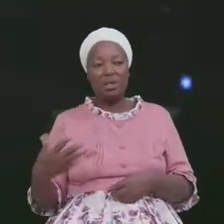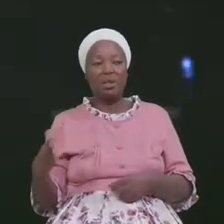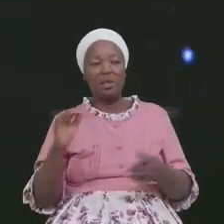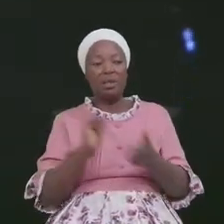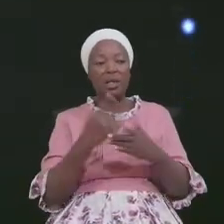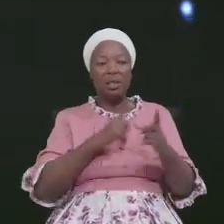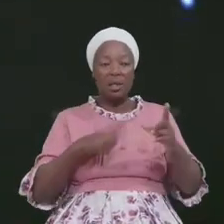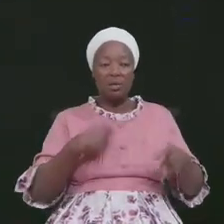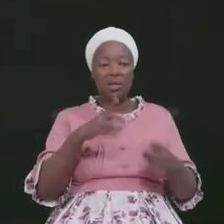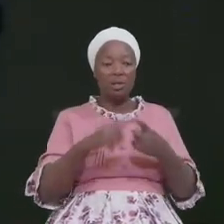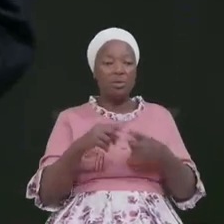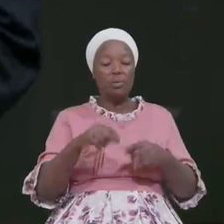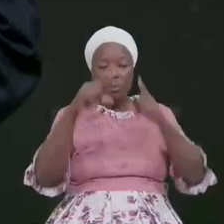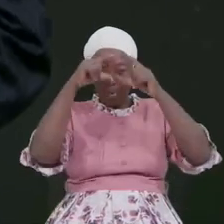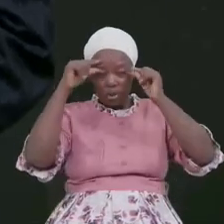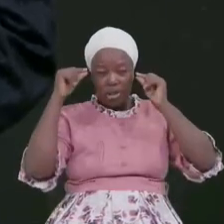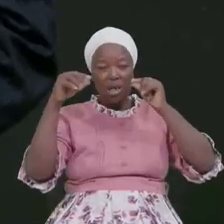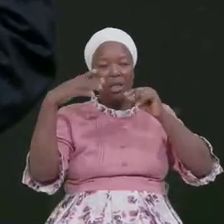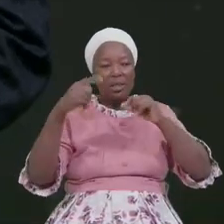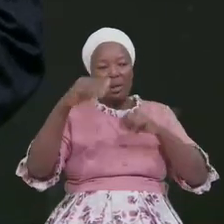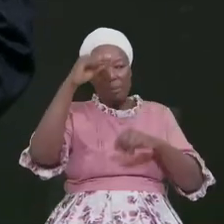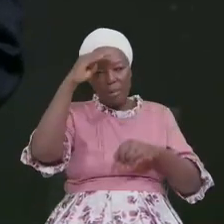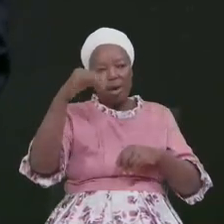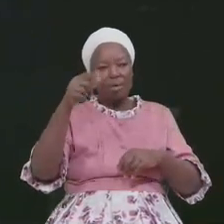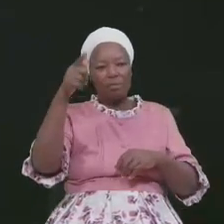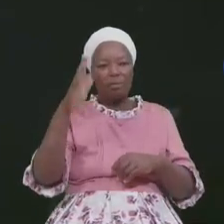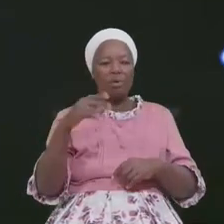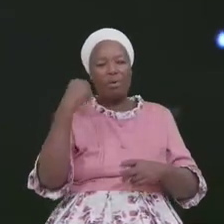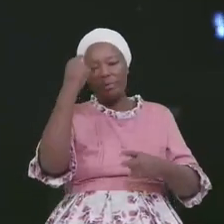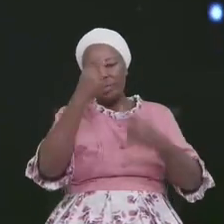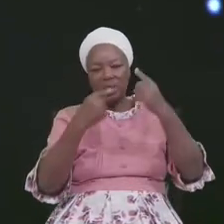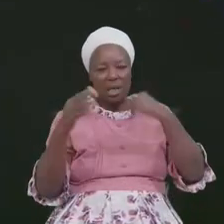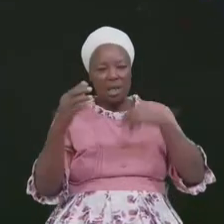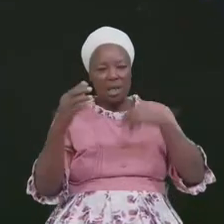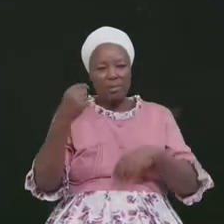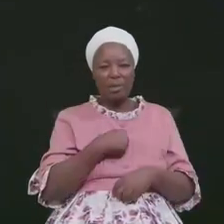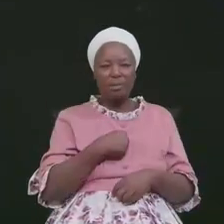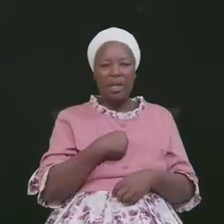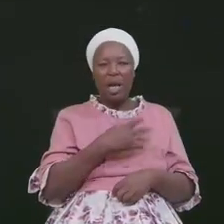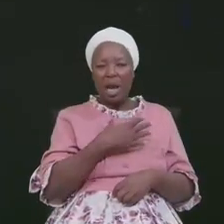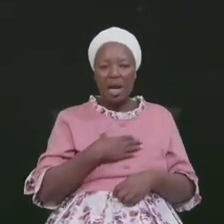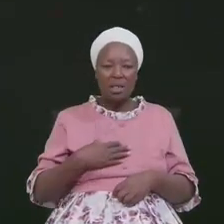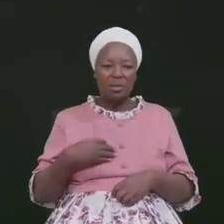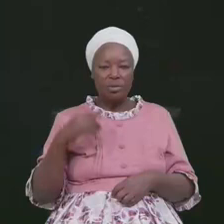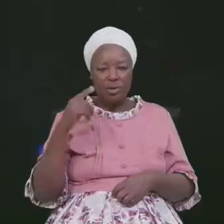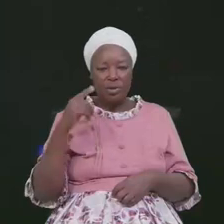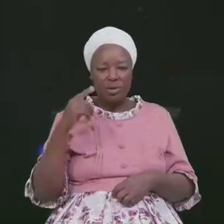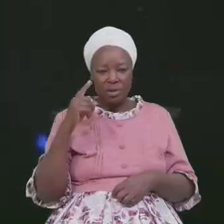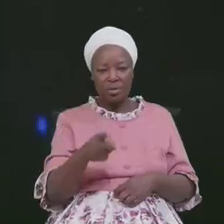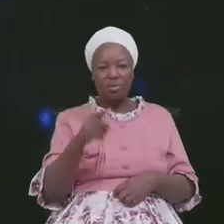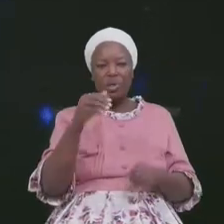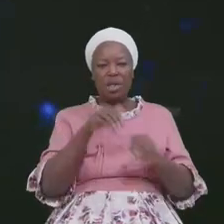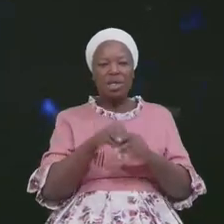homme de Dieu, au sujet de moi et au sujet de toi, à Kadesh